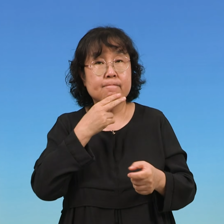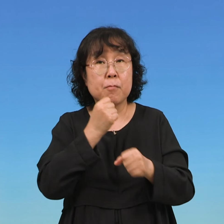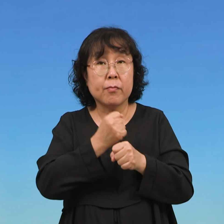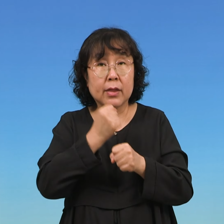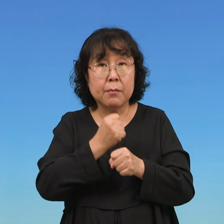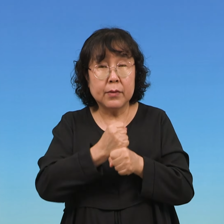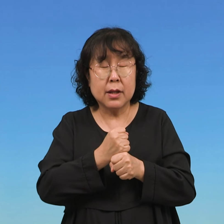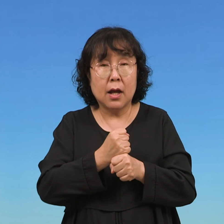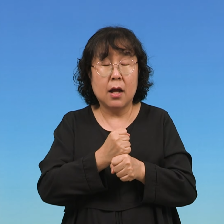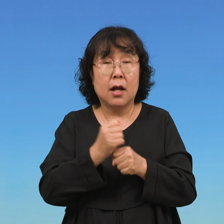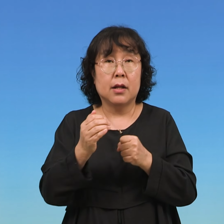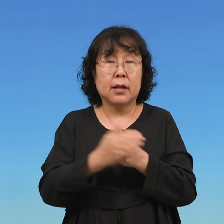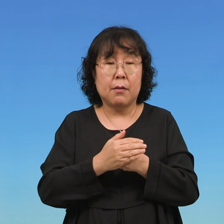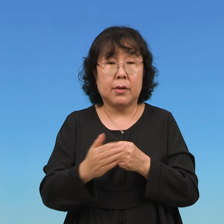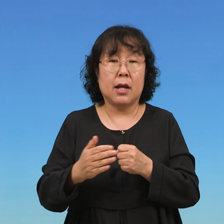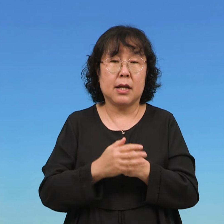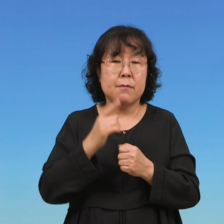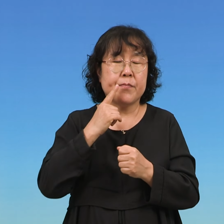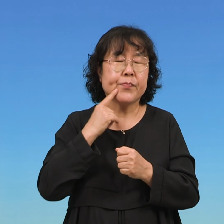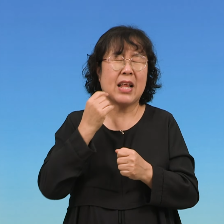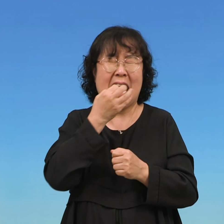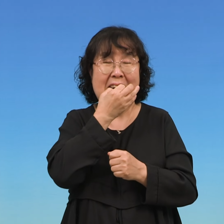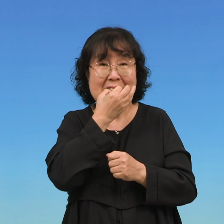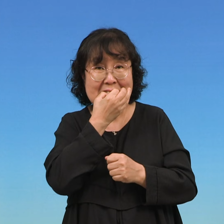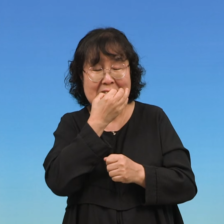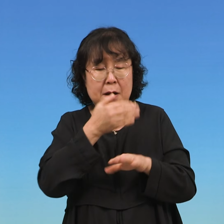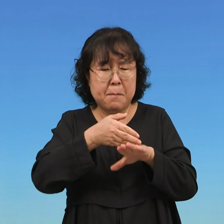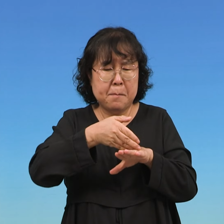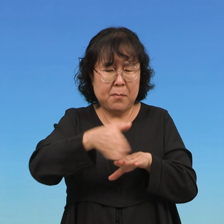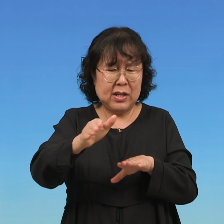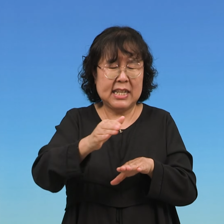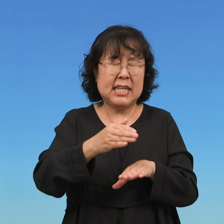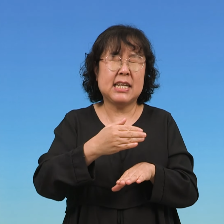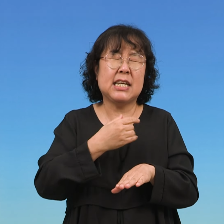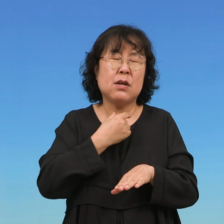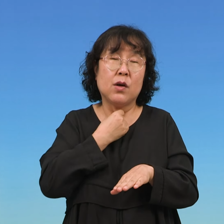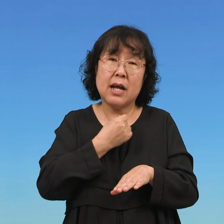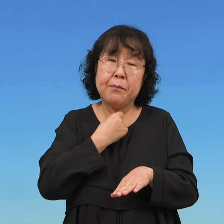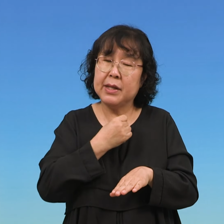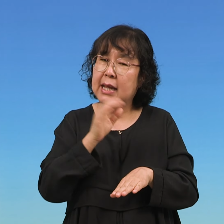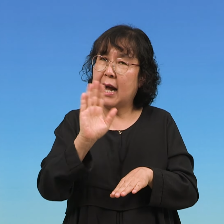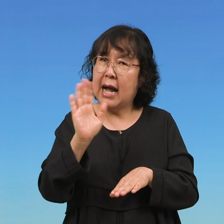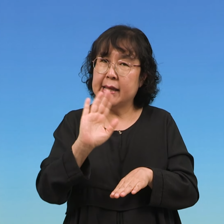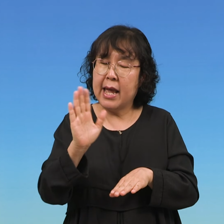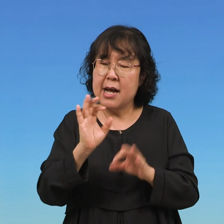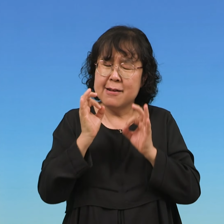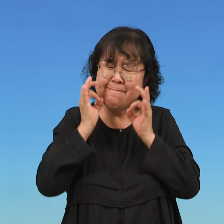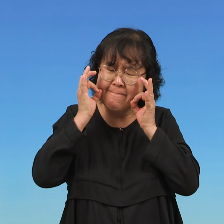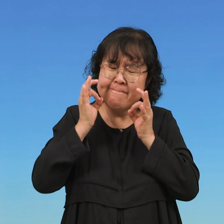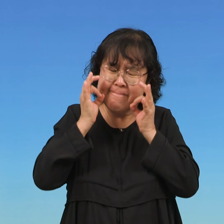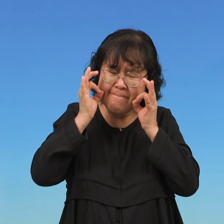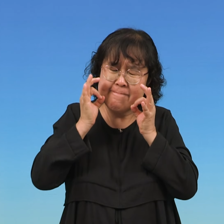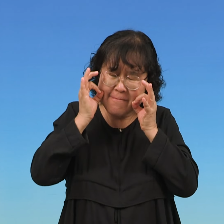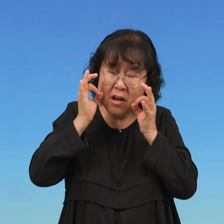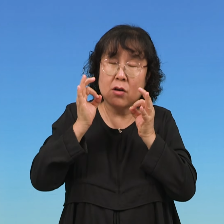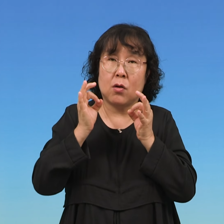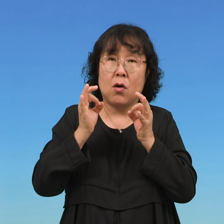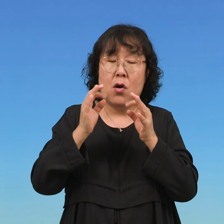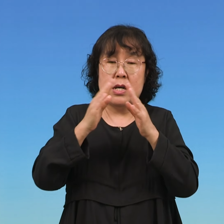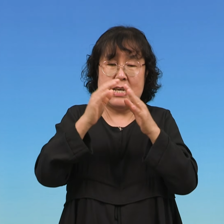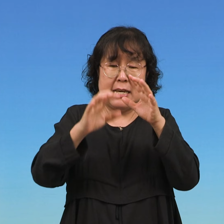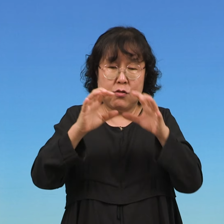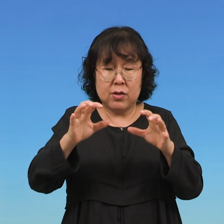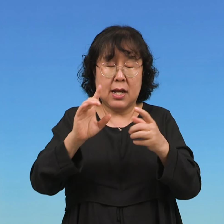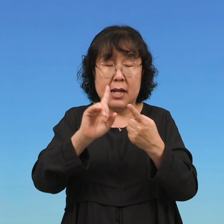그래서 그냥 뭐 고상하지 않은 탐심을 물리치기 원합니다이 정도가 아니라 더 적극적으로 어떻게 해야